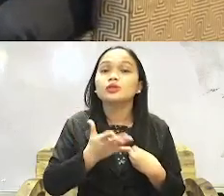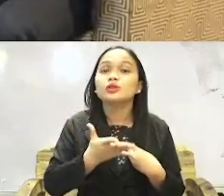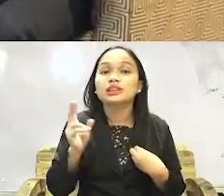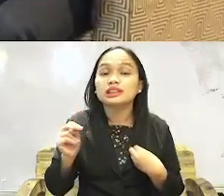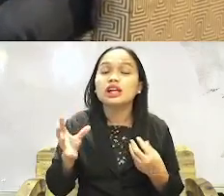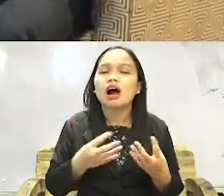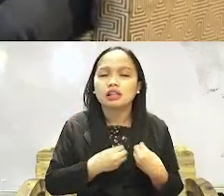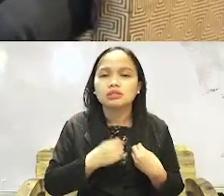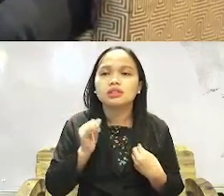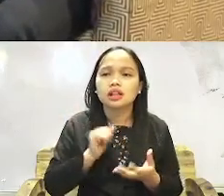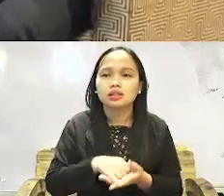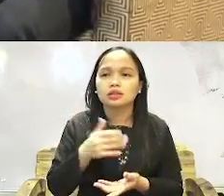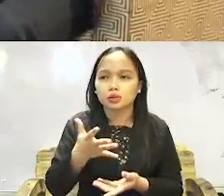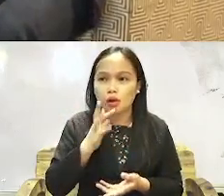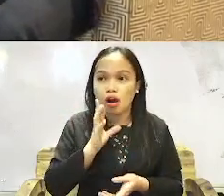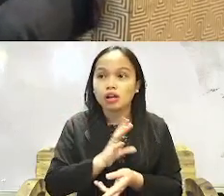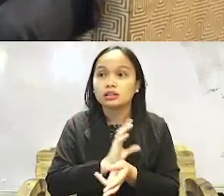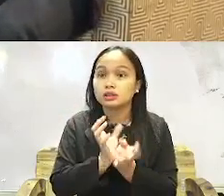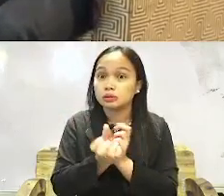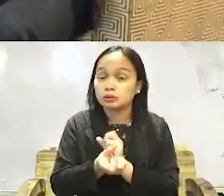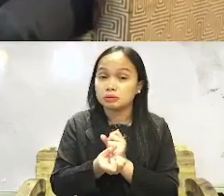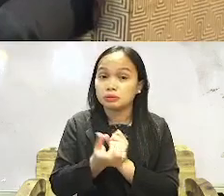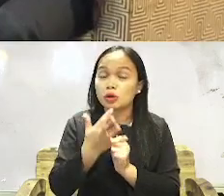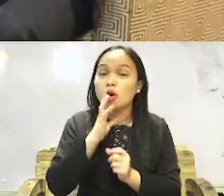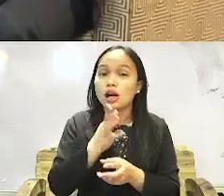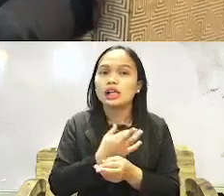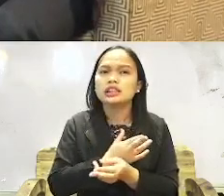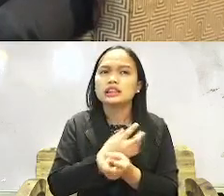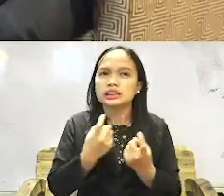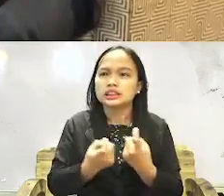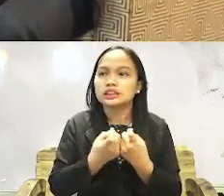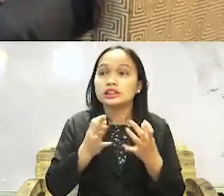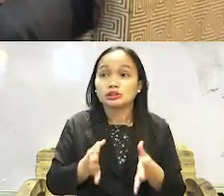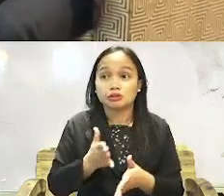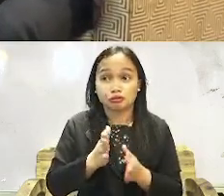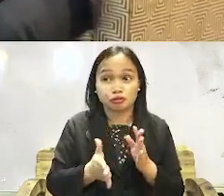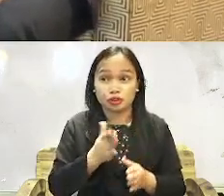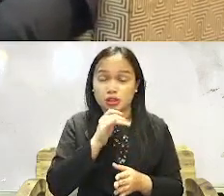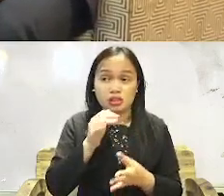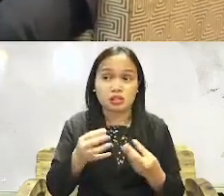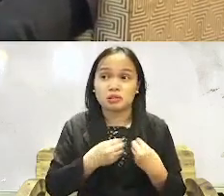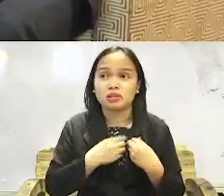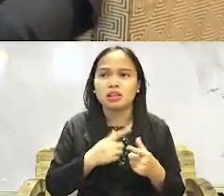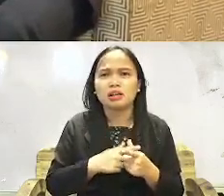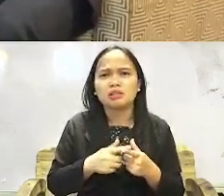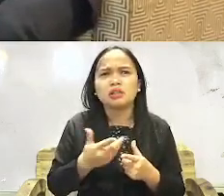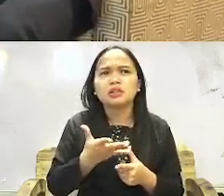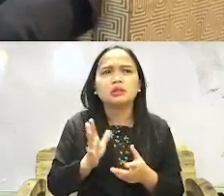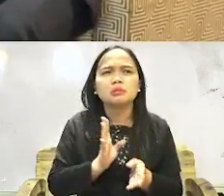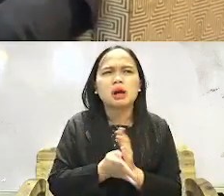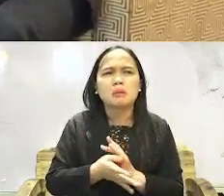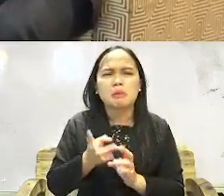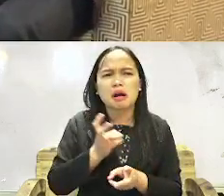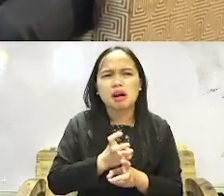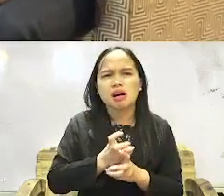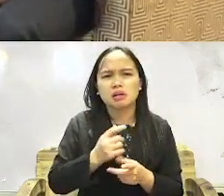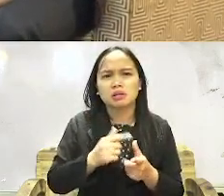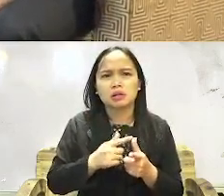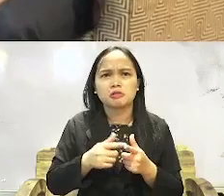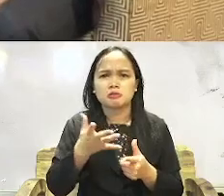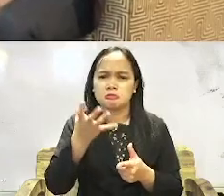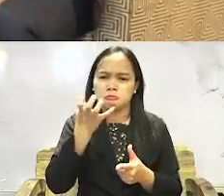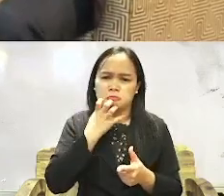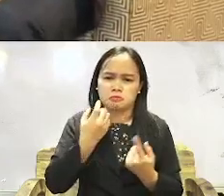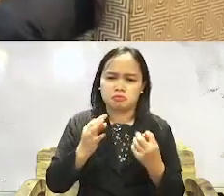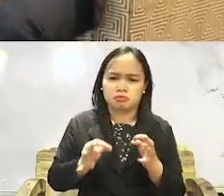ay makasalanan. Pag hindi mo tinanggap na ikaw ay makasalanan, abay, mahihirapan at magagalit ka pag sinabing pupunta ka sa